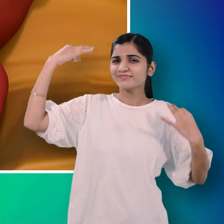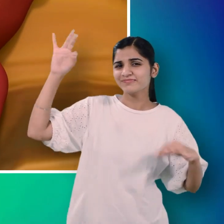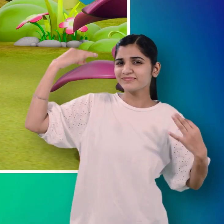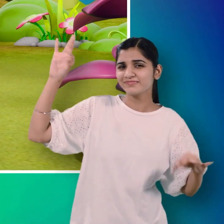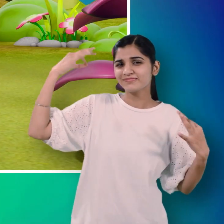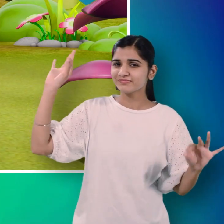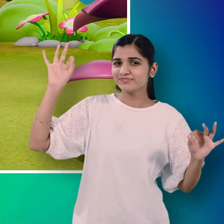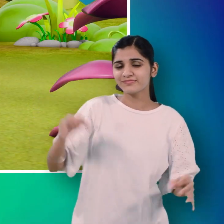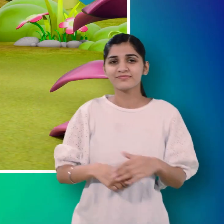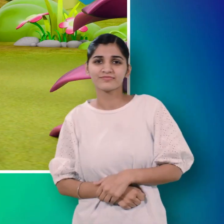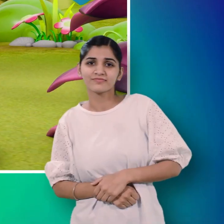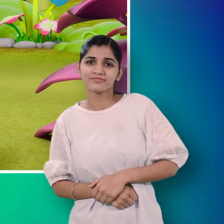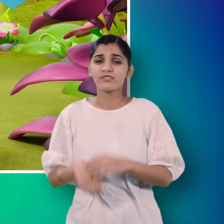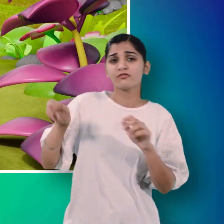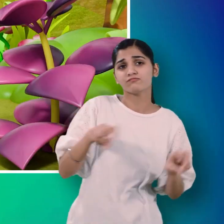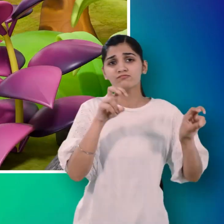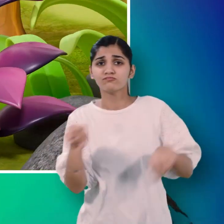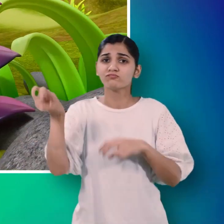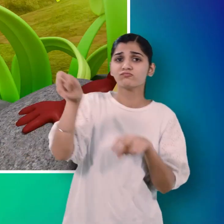हम बोलेंगे नाचो कालू।